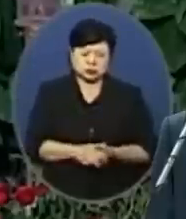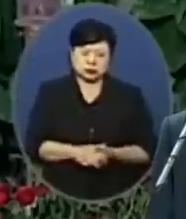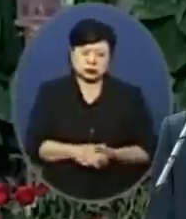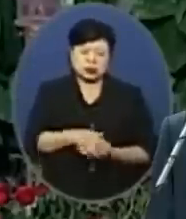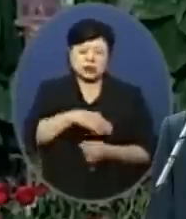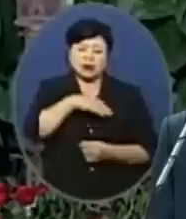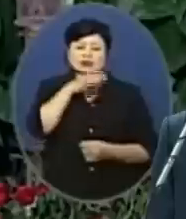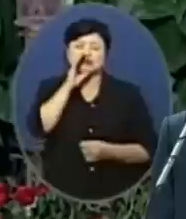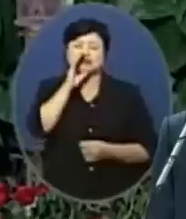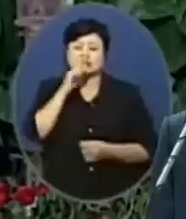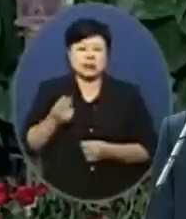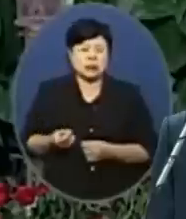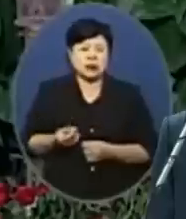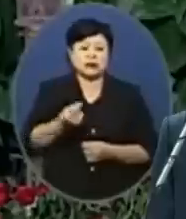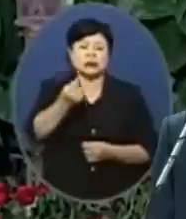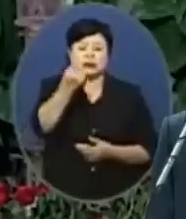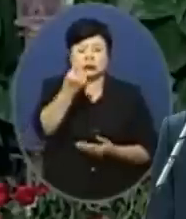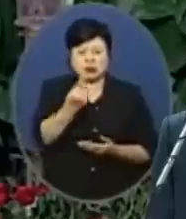노화가 촉진되어서